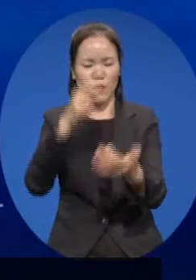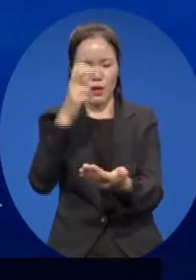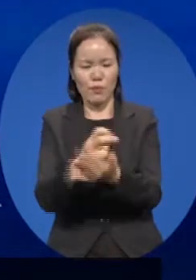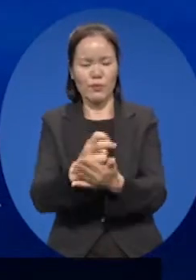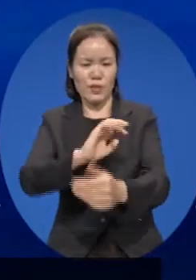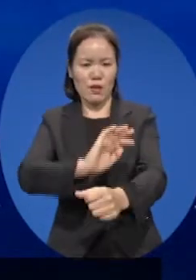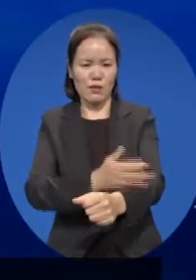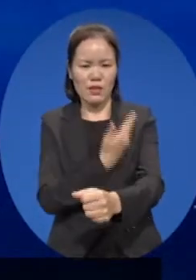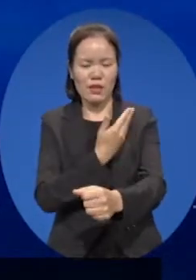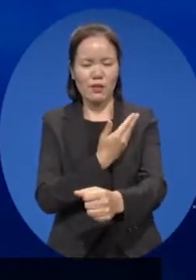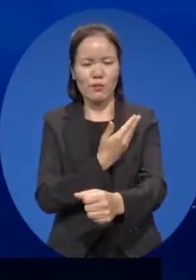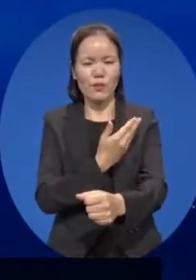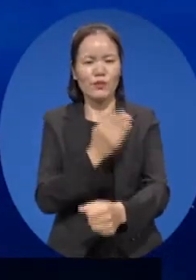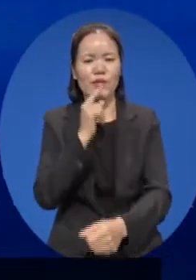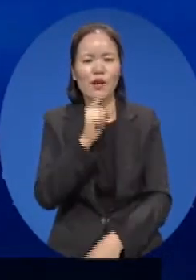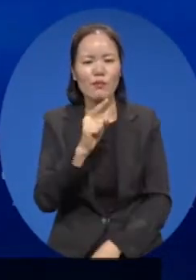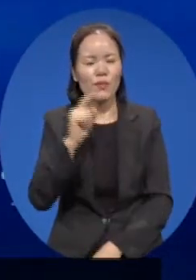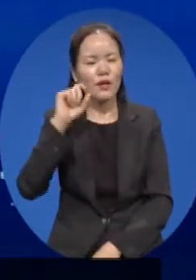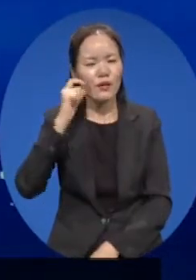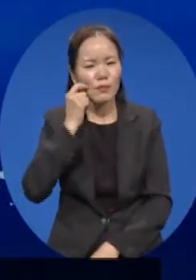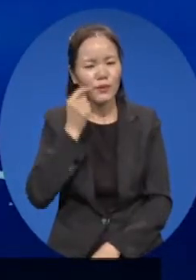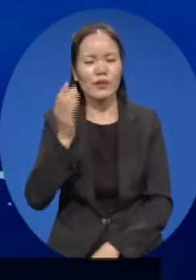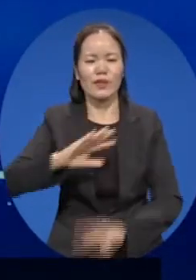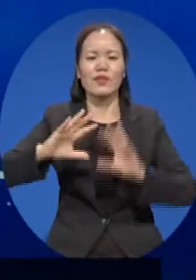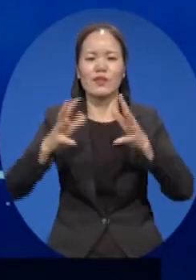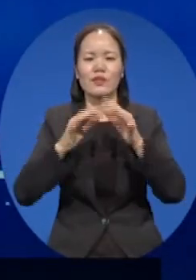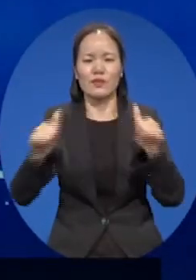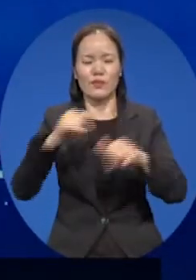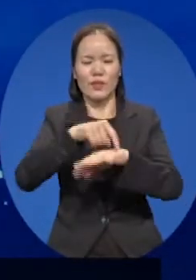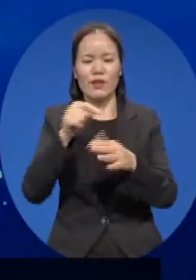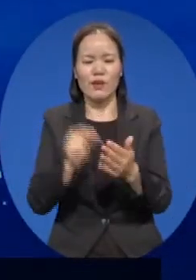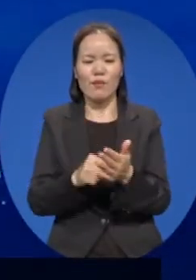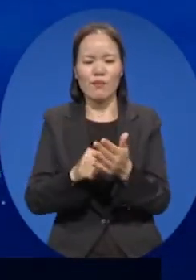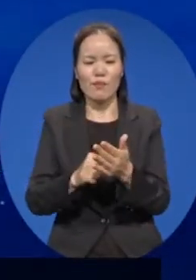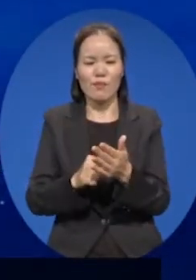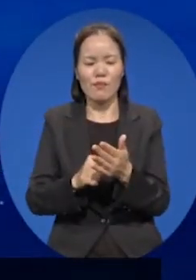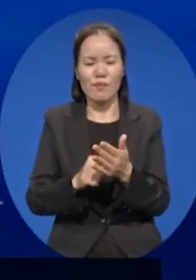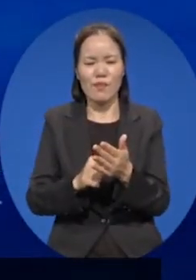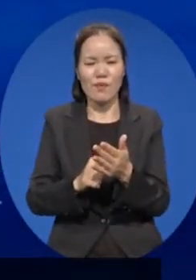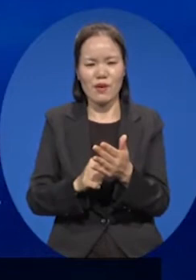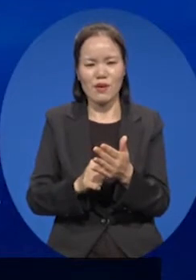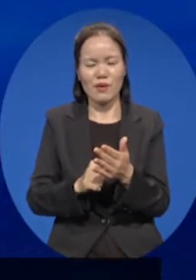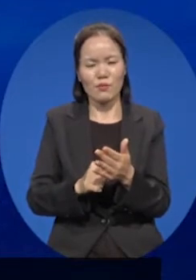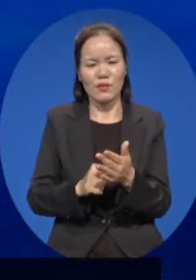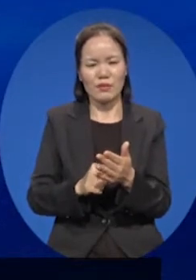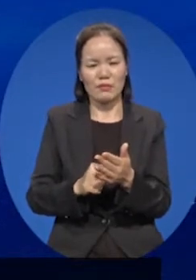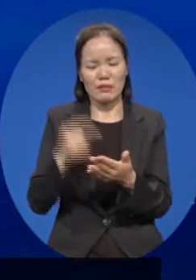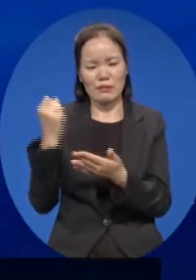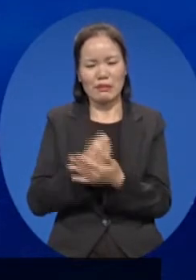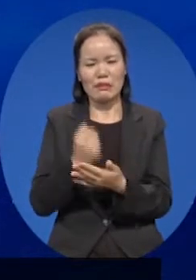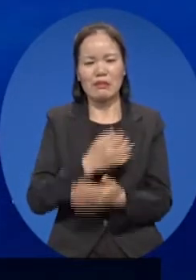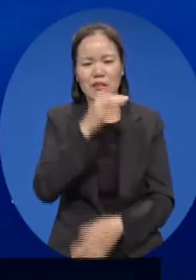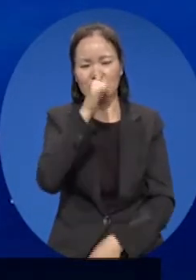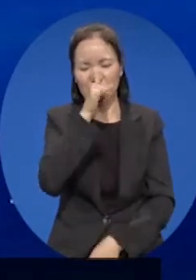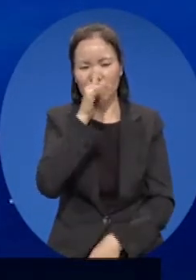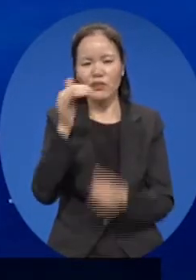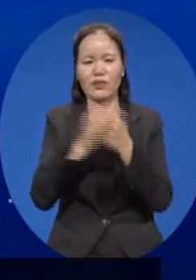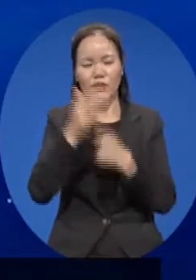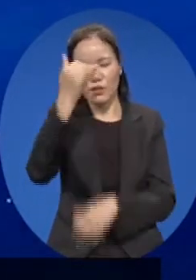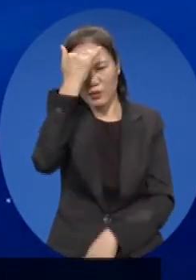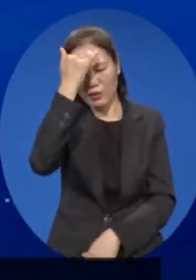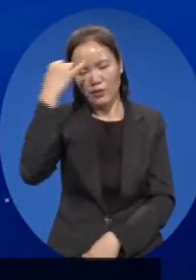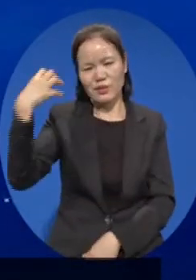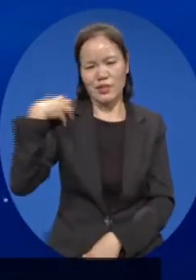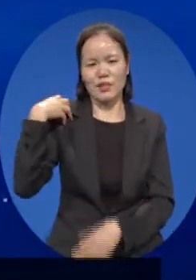잘못했거나 이렇다고 얘기할 수는 없습니다만 국민들의 마음이 분명히 좀 상하는 지점이 있는 거는 맞고요. 그렇기 때문에 도덕적인 책임을